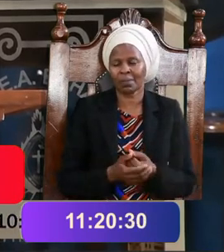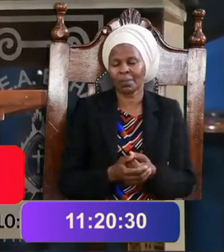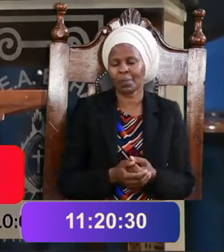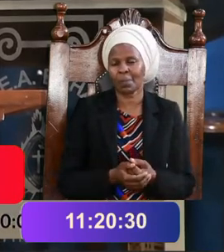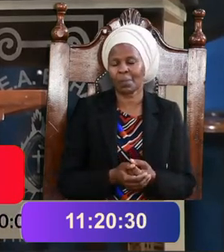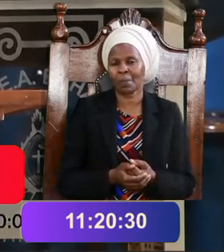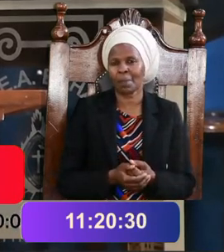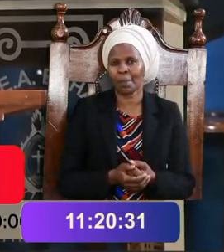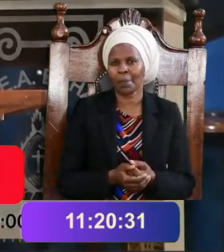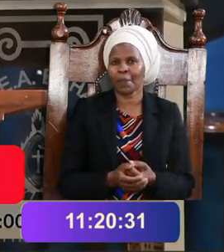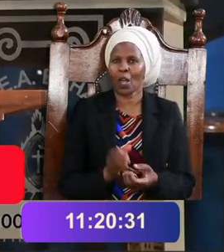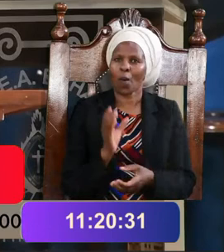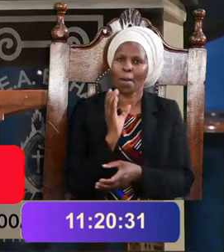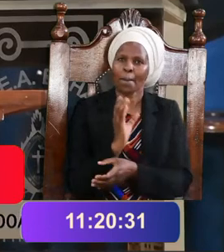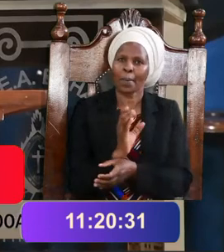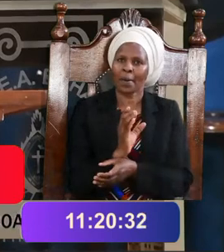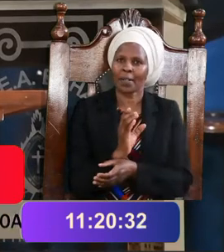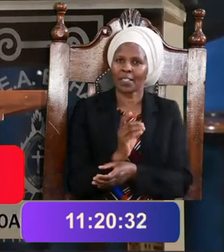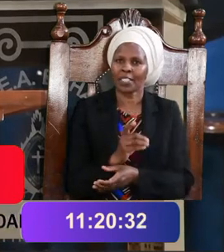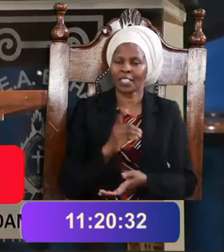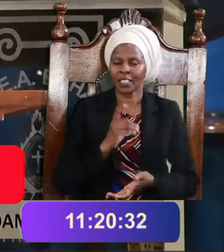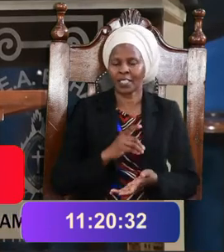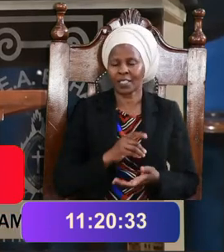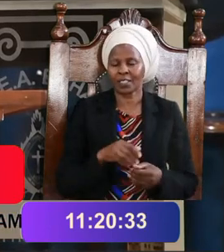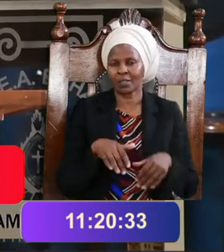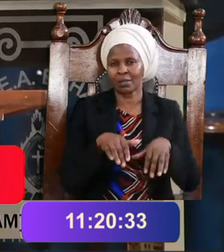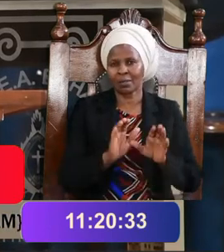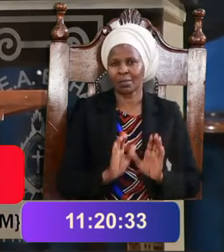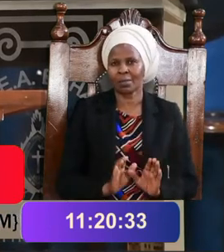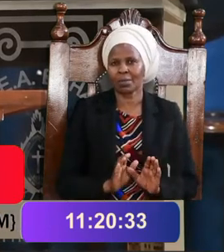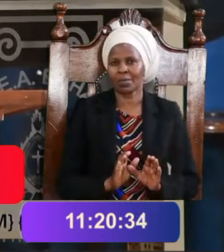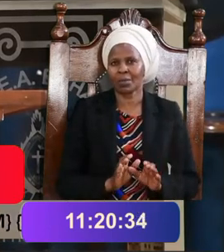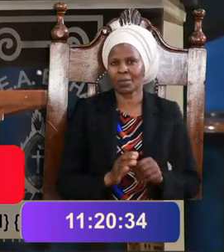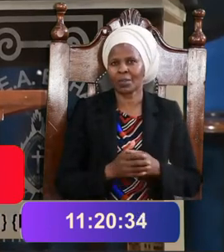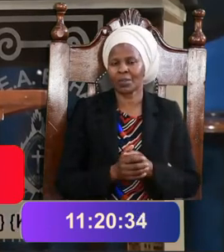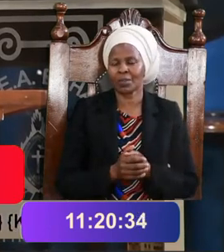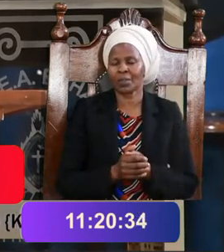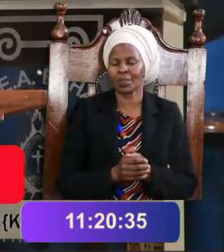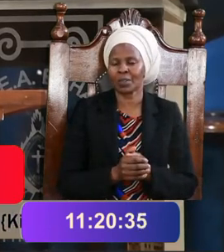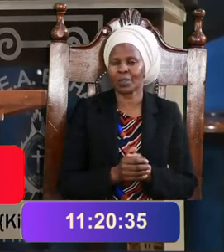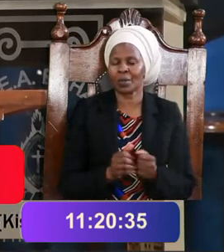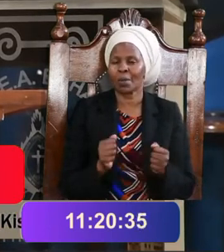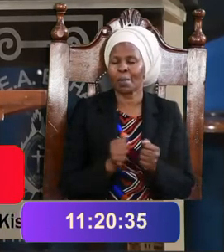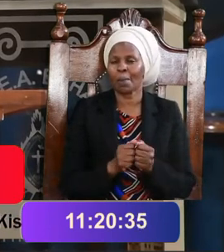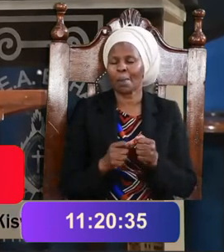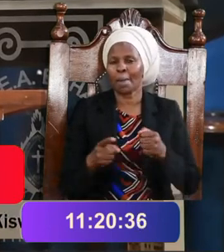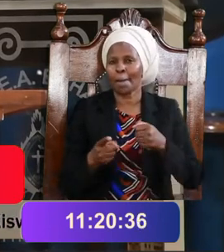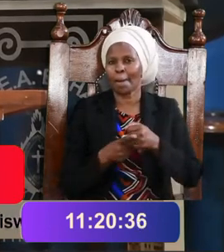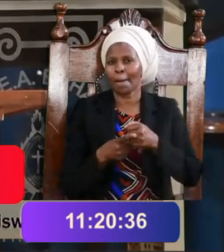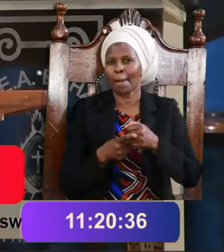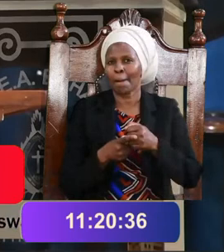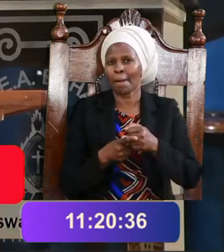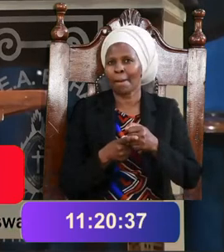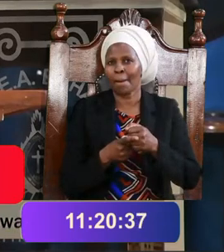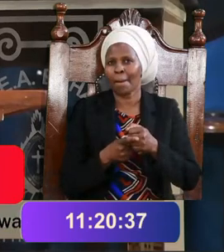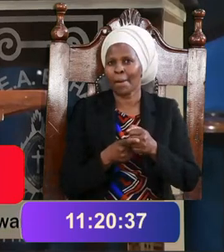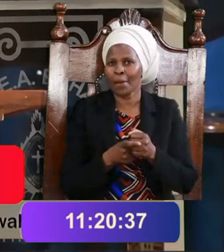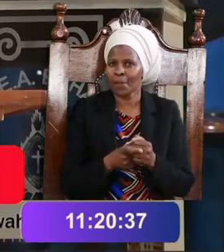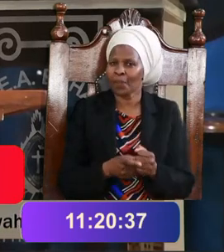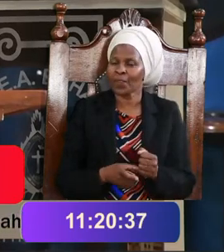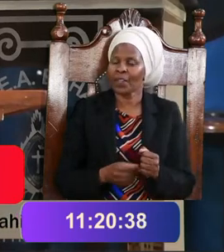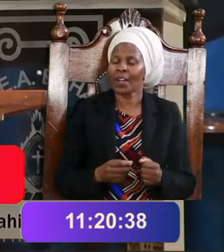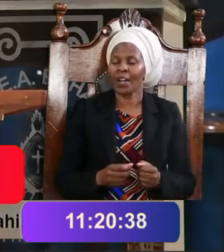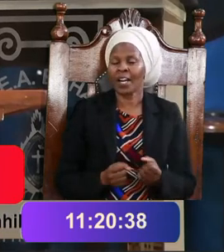kutoka Bahati West District. Masichi itakuwa tarehe 16 siku ya Jumamosi, na itakuwa huko wa